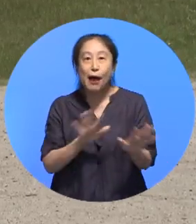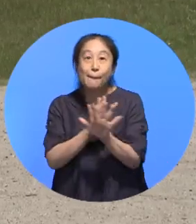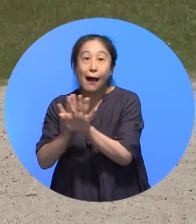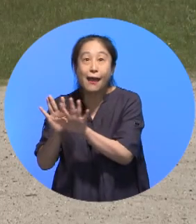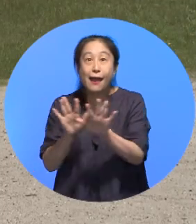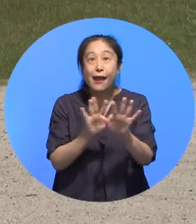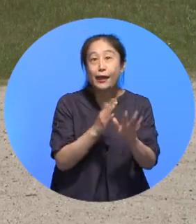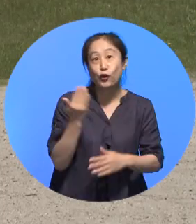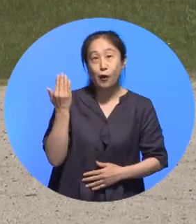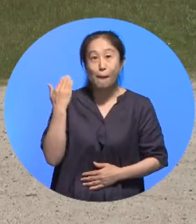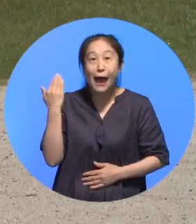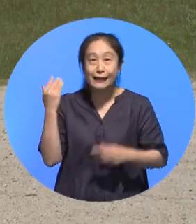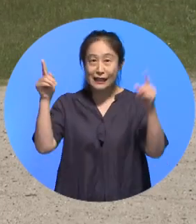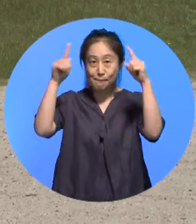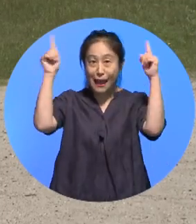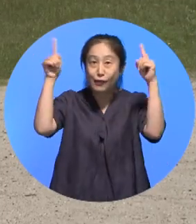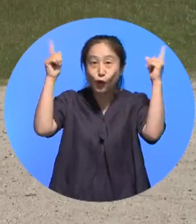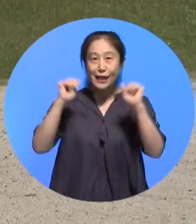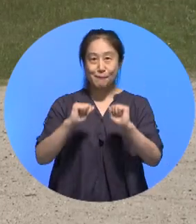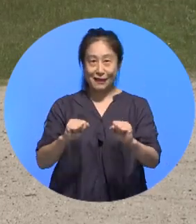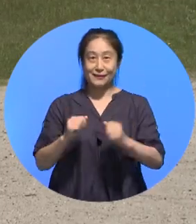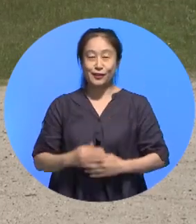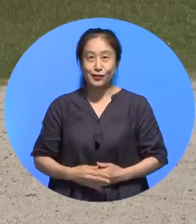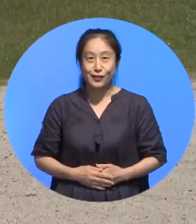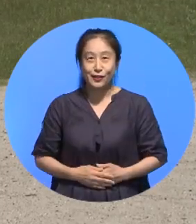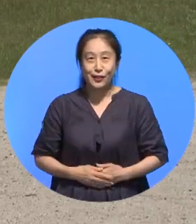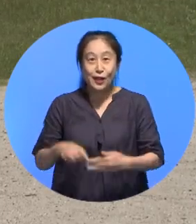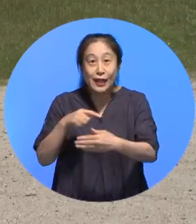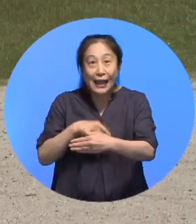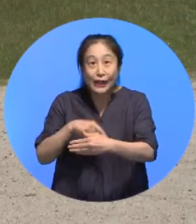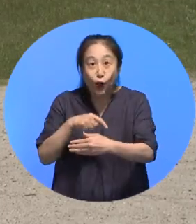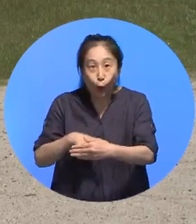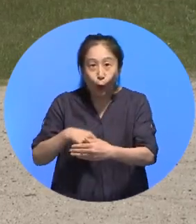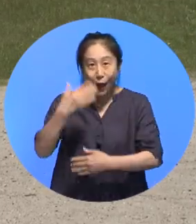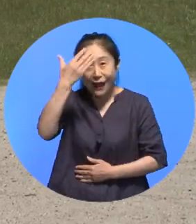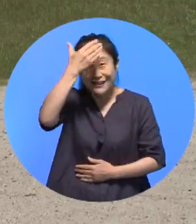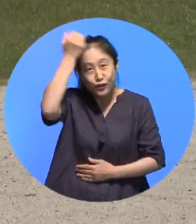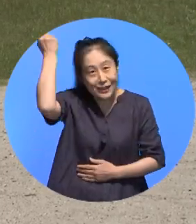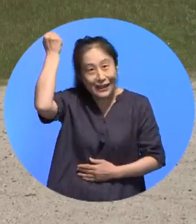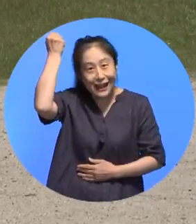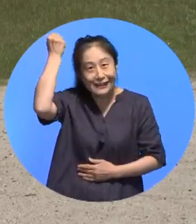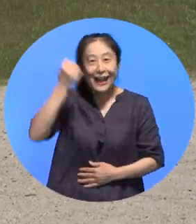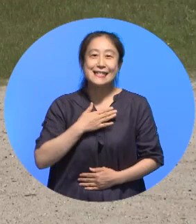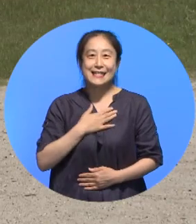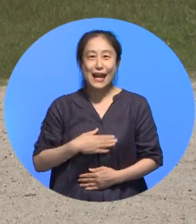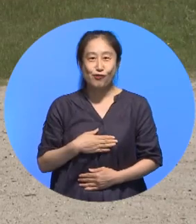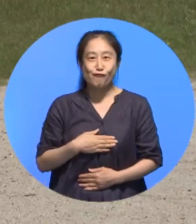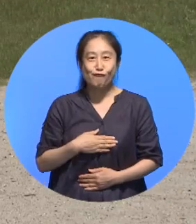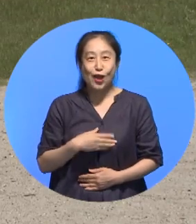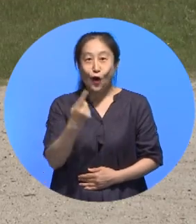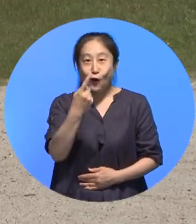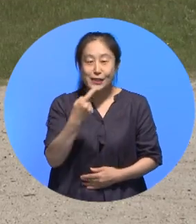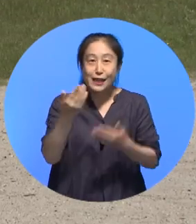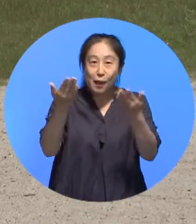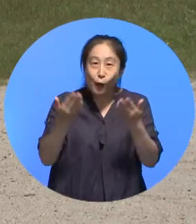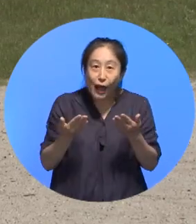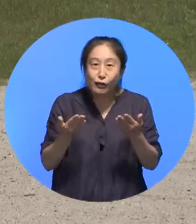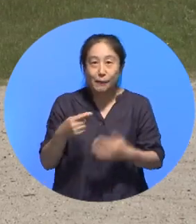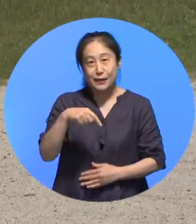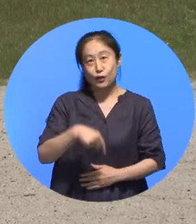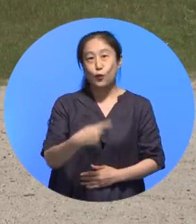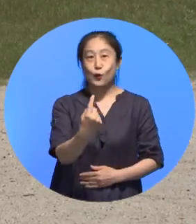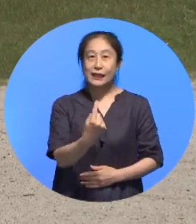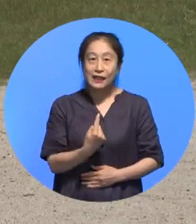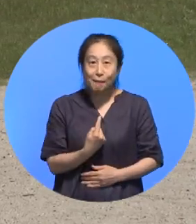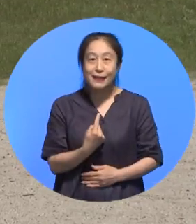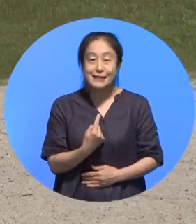ちょっとしたイベントがあるんですその内容はスたんが知っているということで教えてもらうためにやって